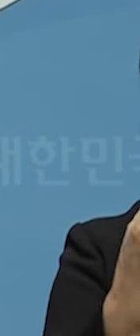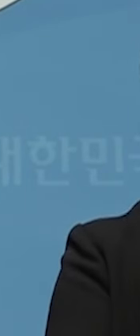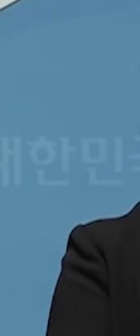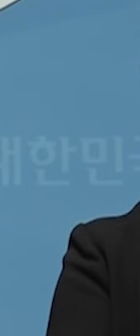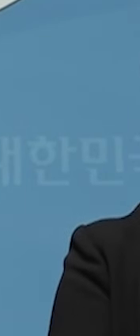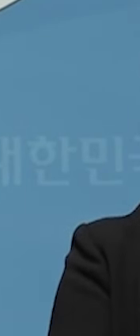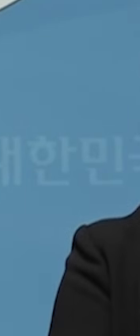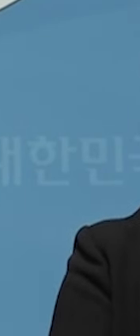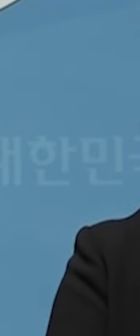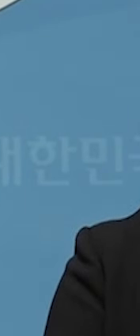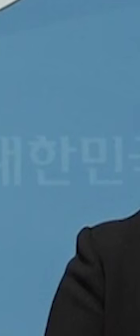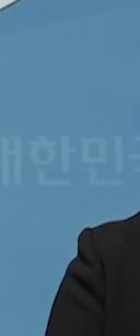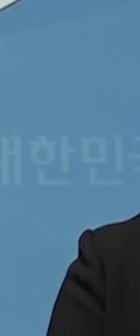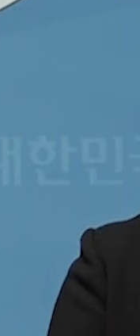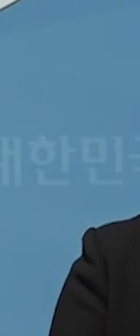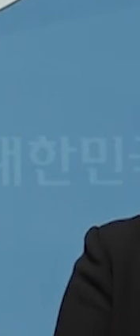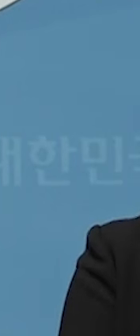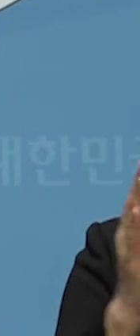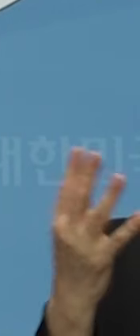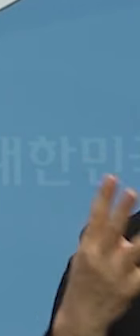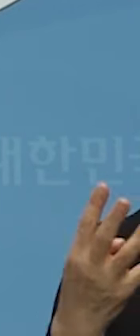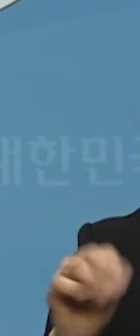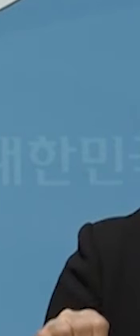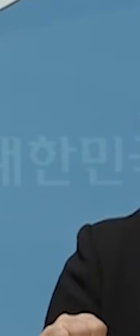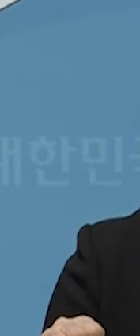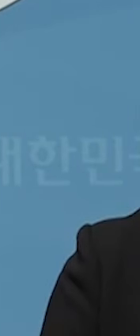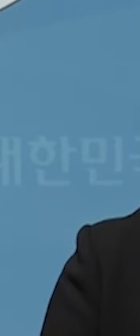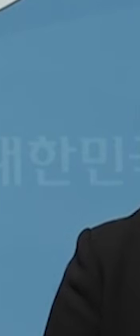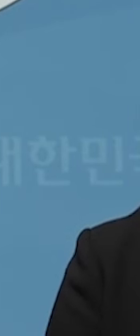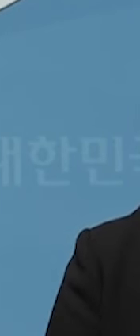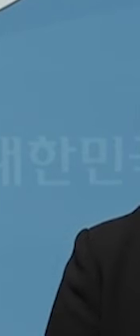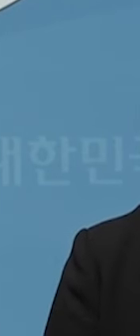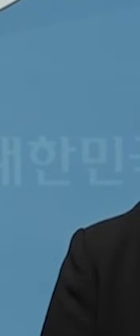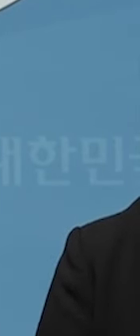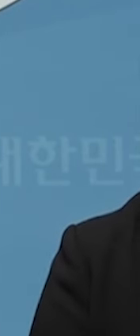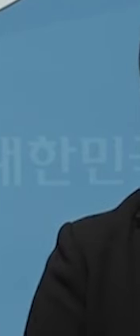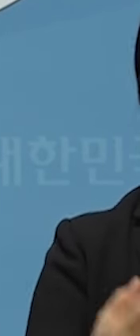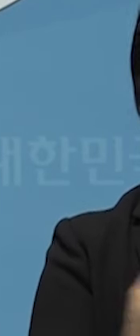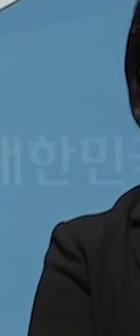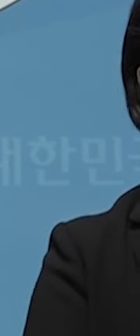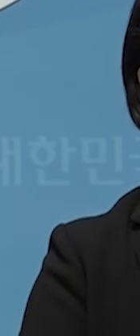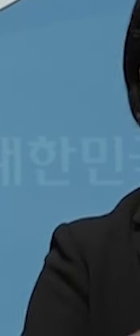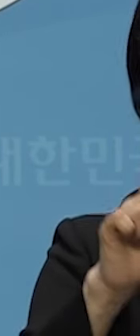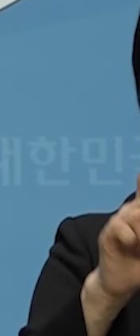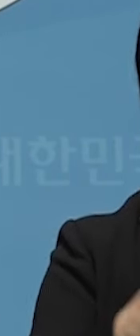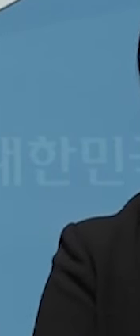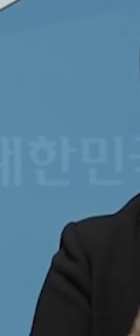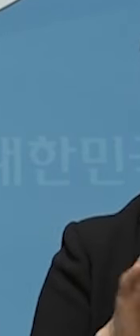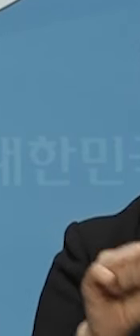약 17조 4천억 원가량입니다. 수익금의 대부분은